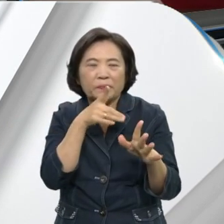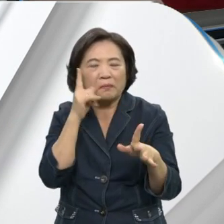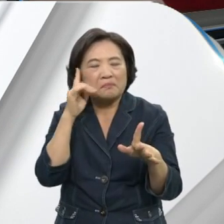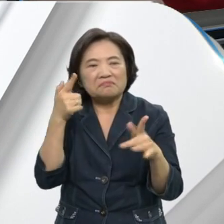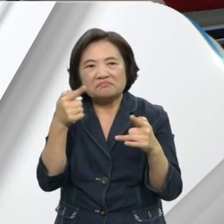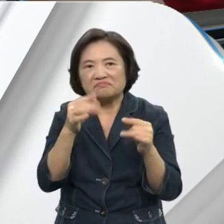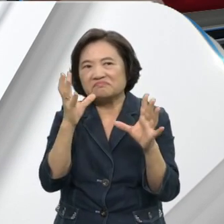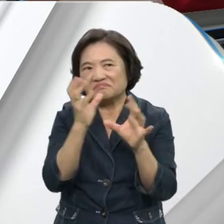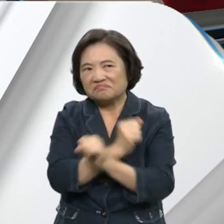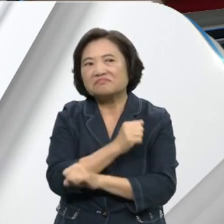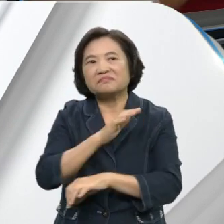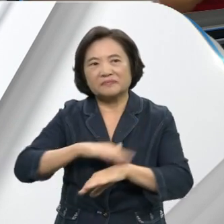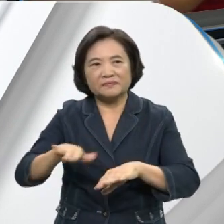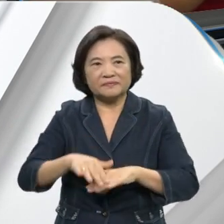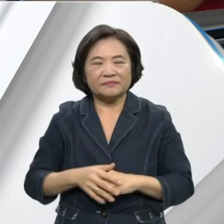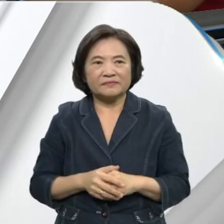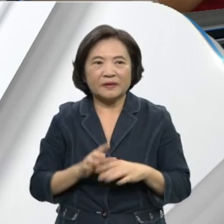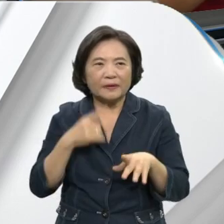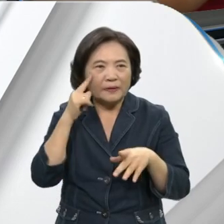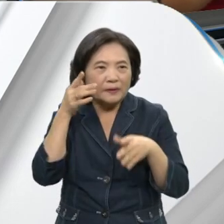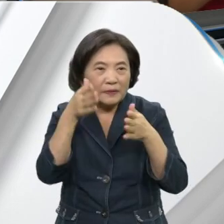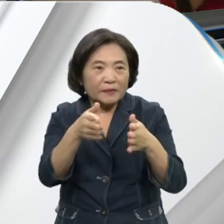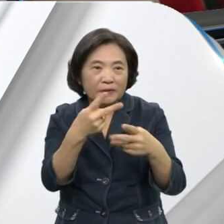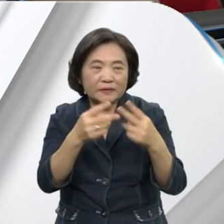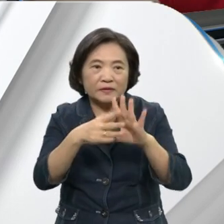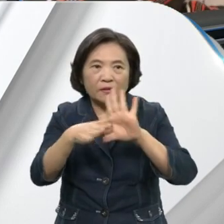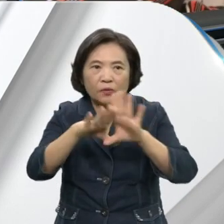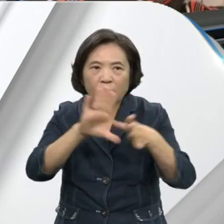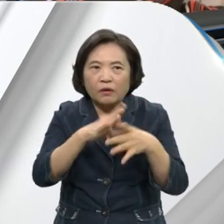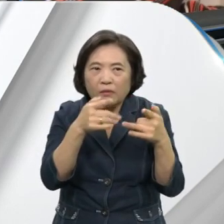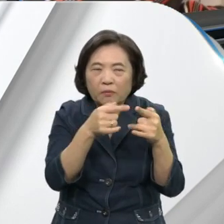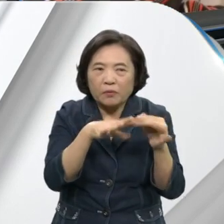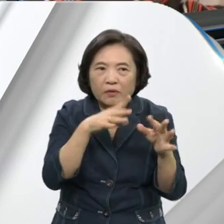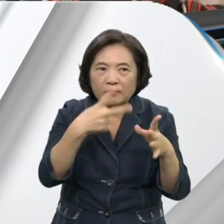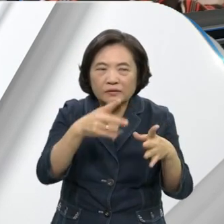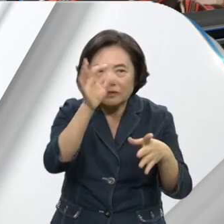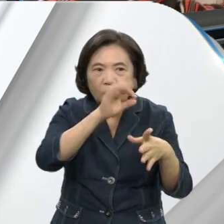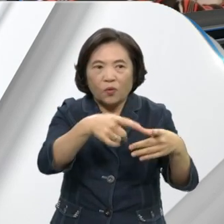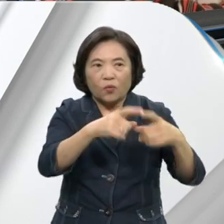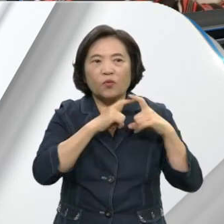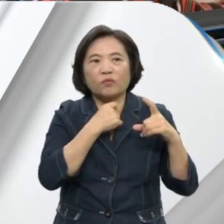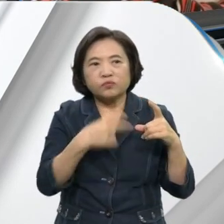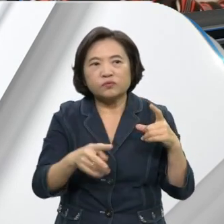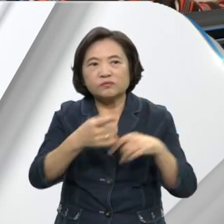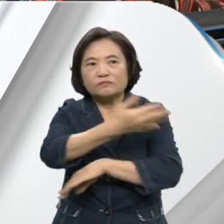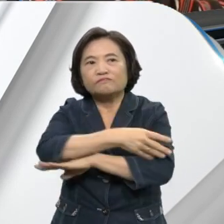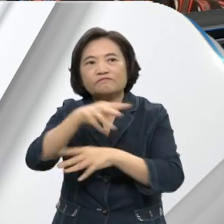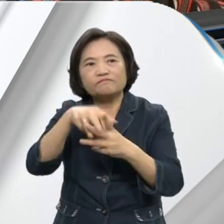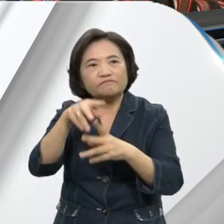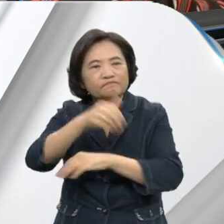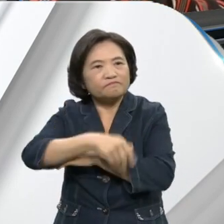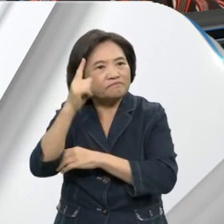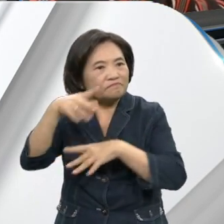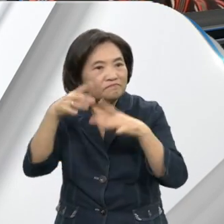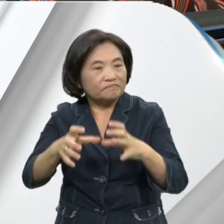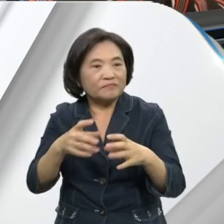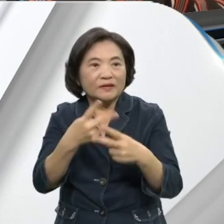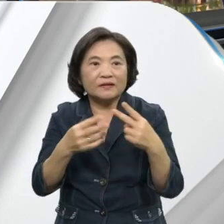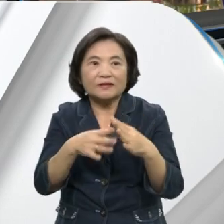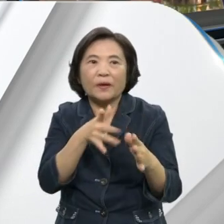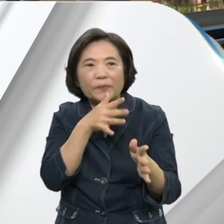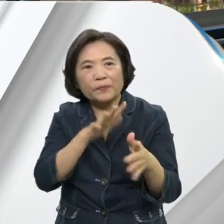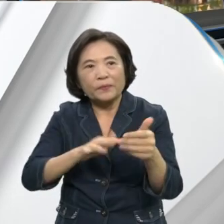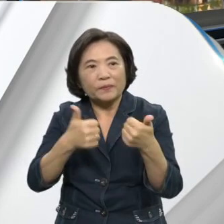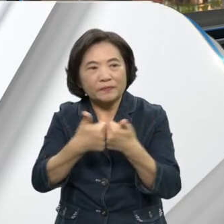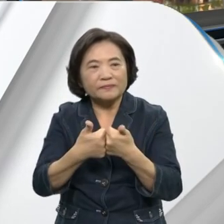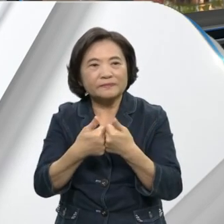失的状况都严重。为了清除渐渐模特系的客家文化，海水乡工作室等共成立，行业推